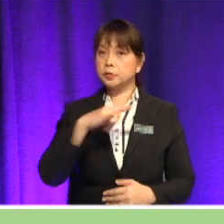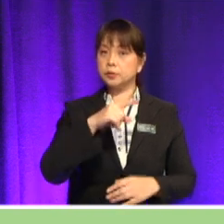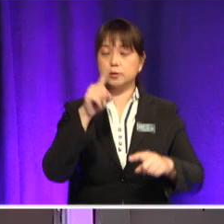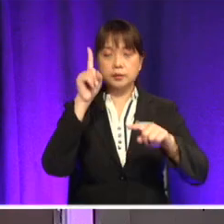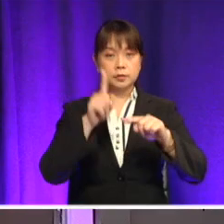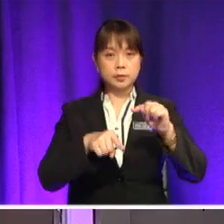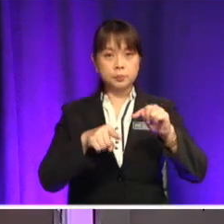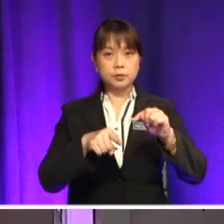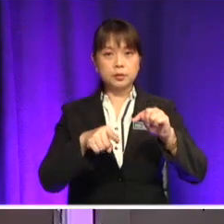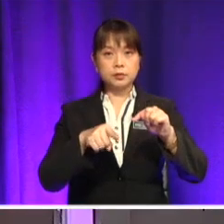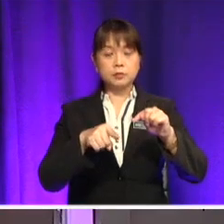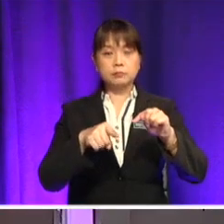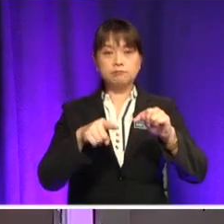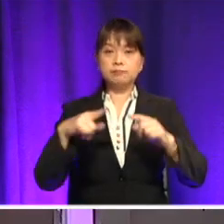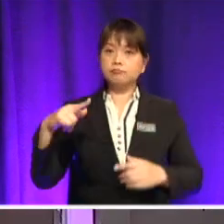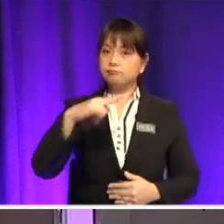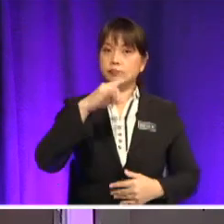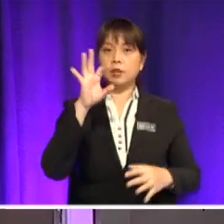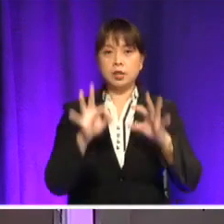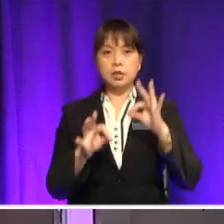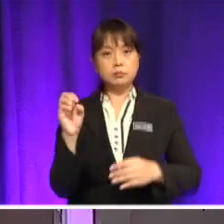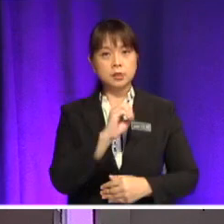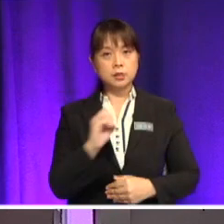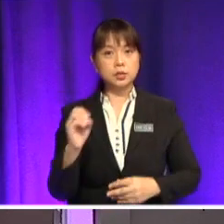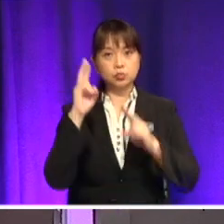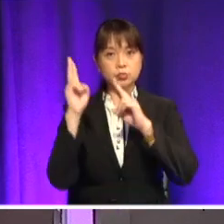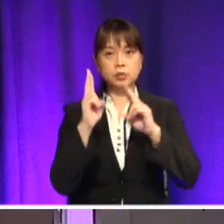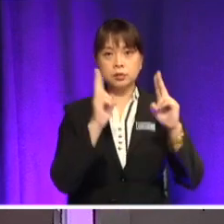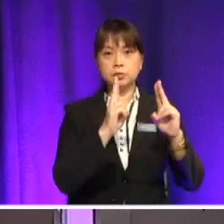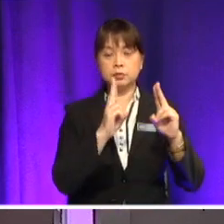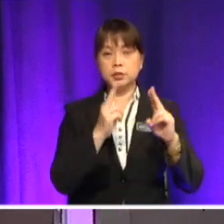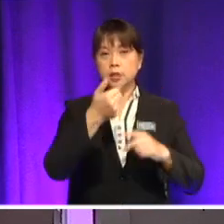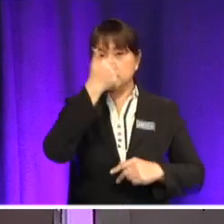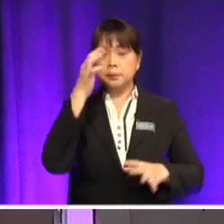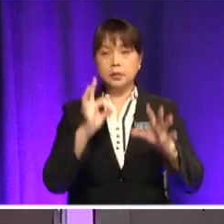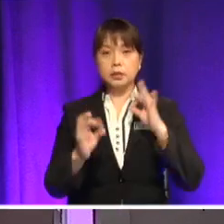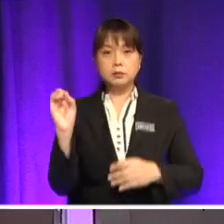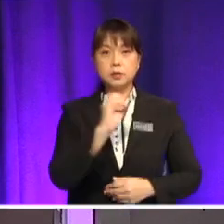lepas tanpa udara sebab kalau tak ada udara Bagaimana ada perbedaan tekanan